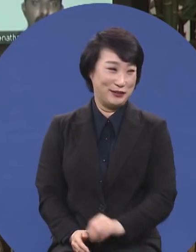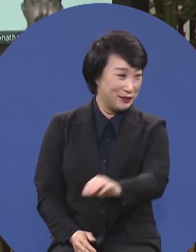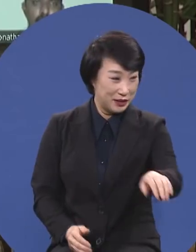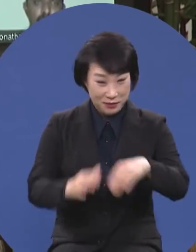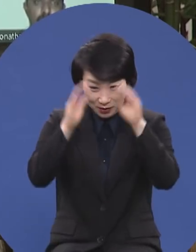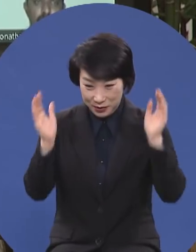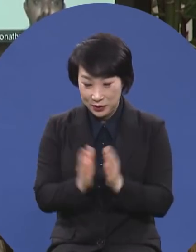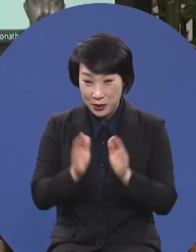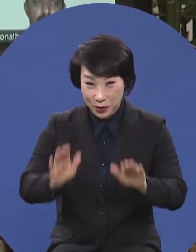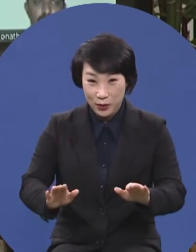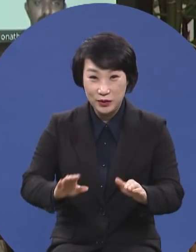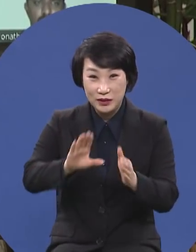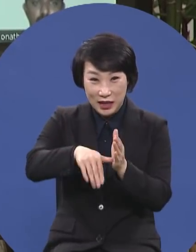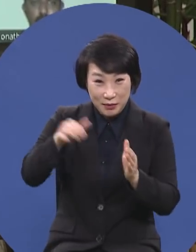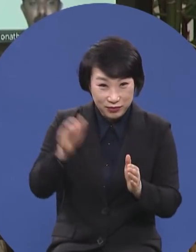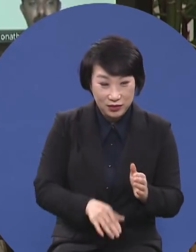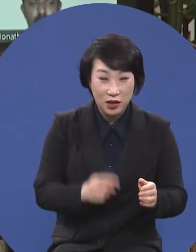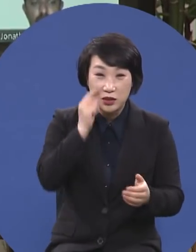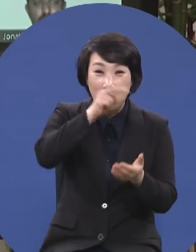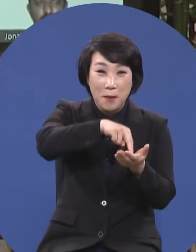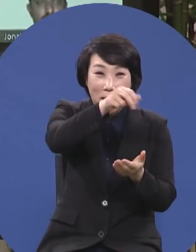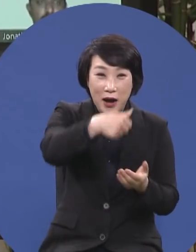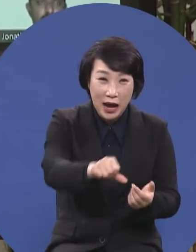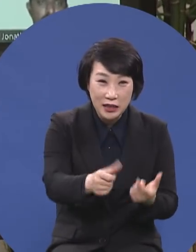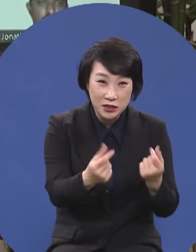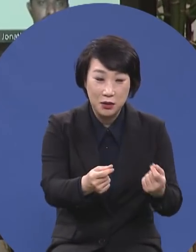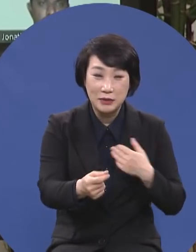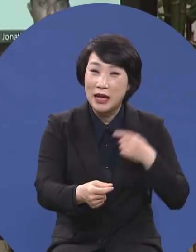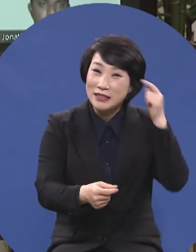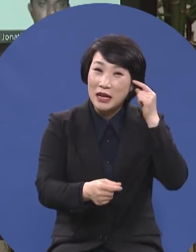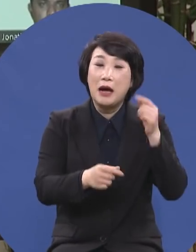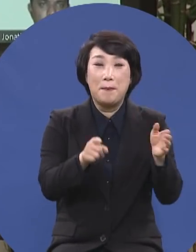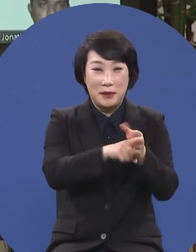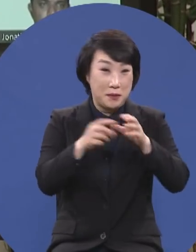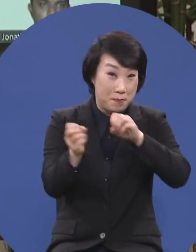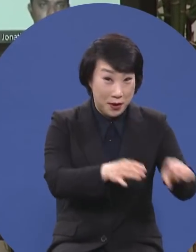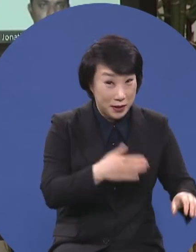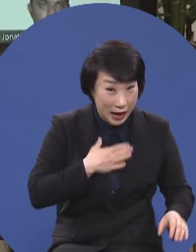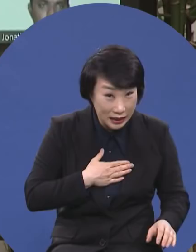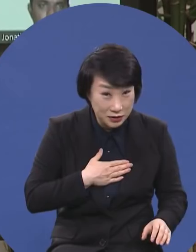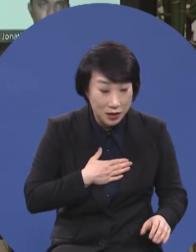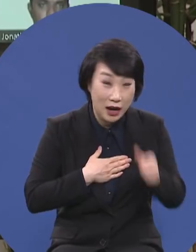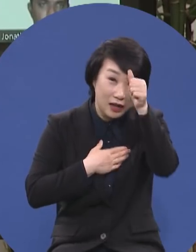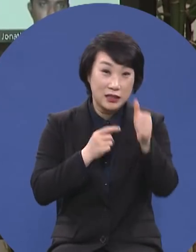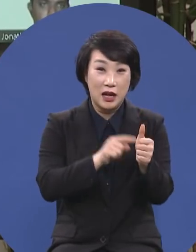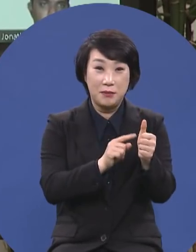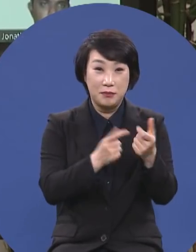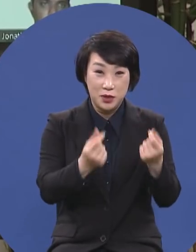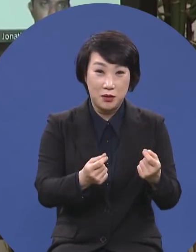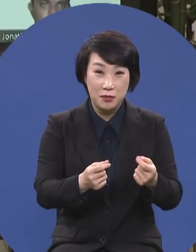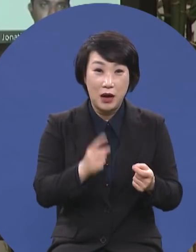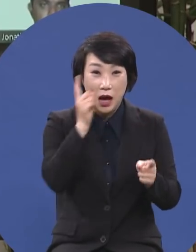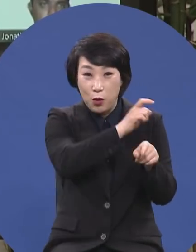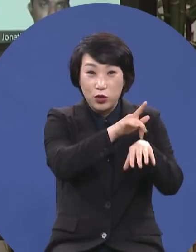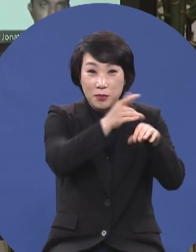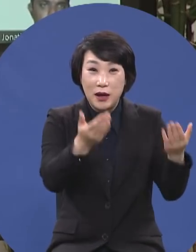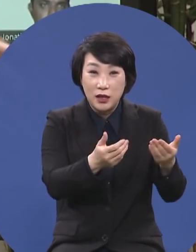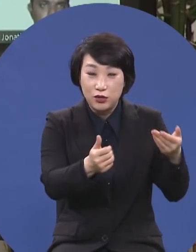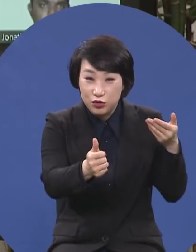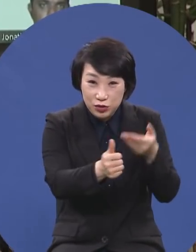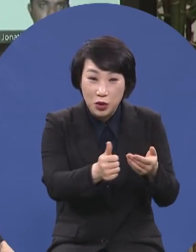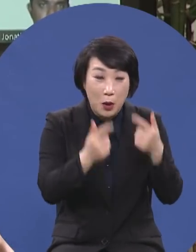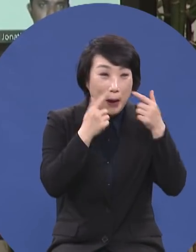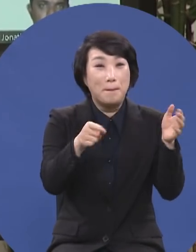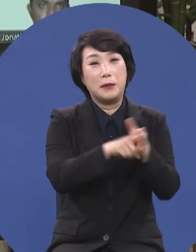모두 오늘부터 탕자처럼 내 확신을 버려라. 아담처럼 마귀 사단 귀신이 주는 그 악한 영의